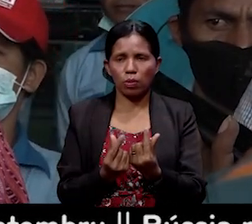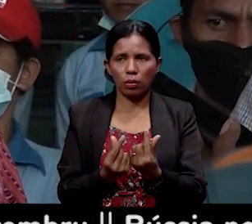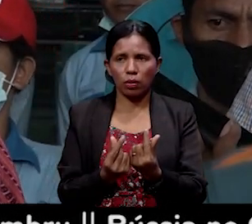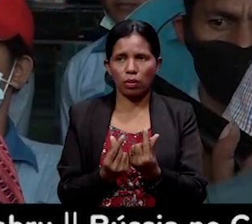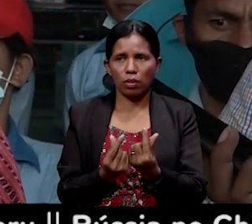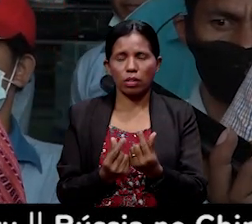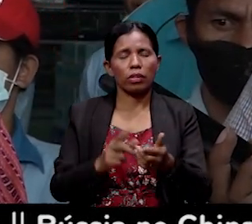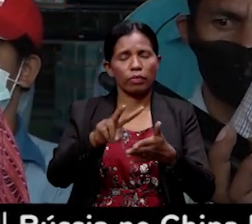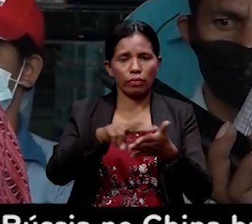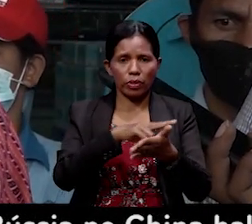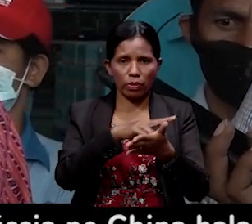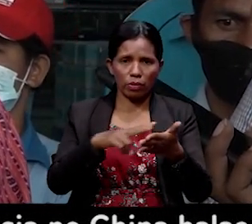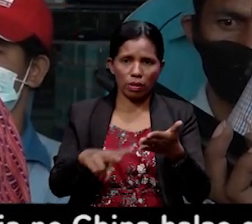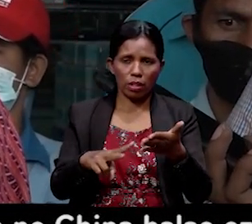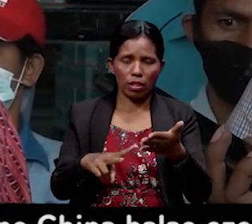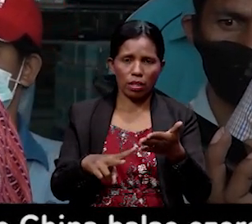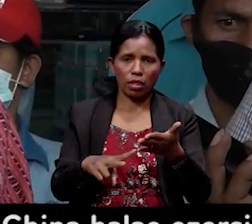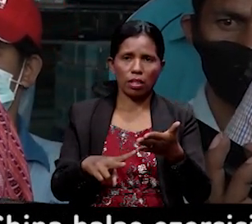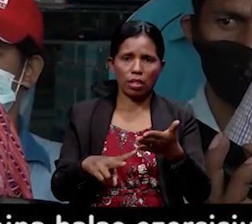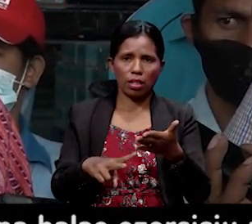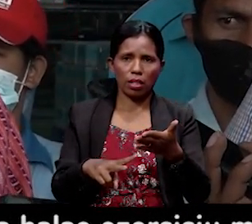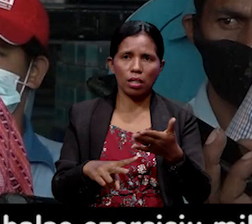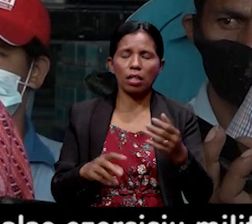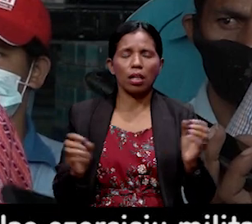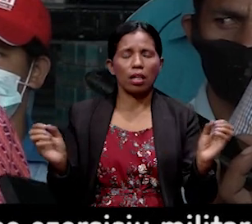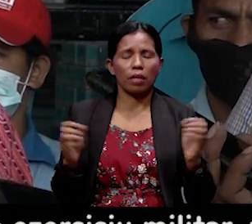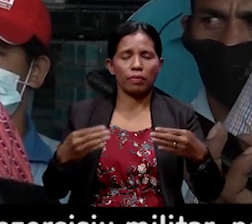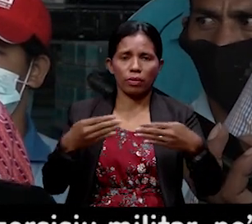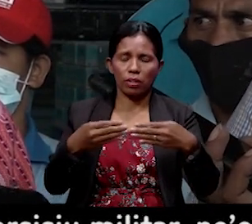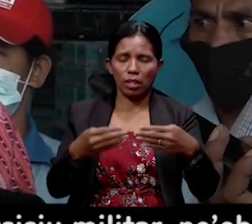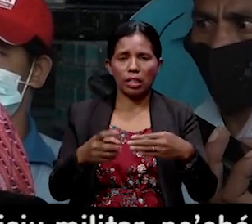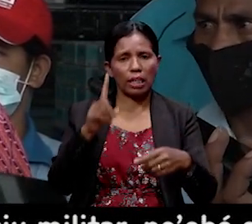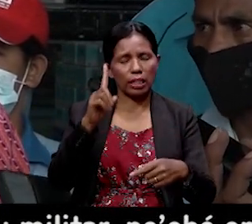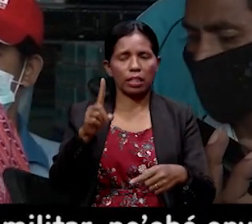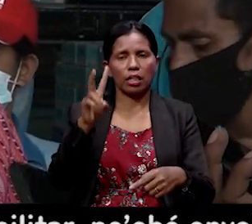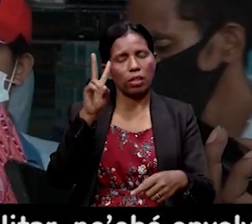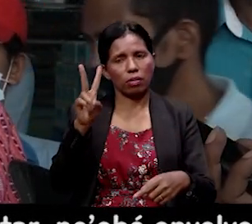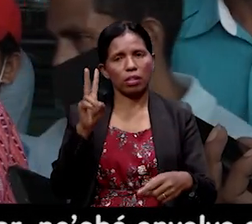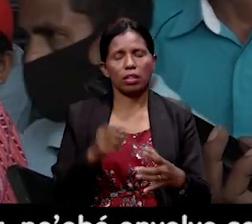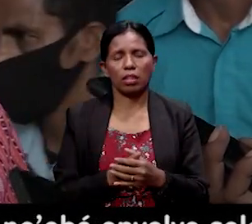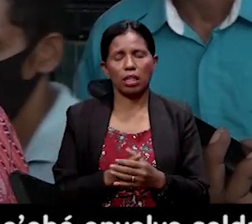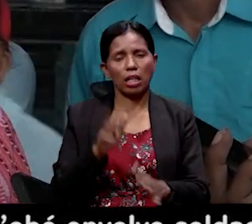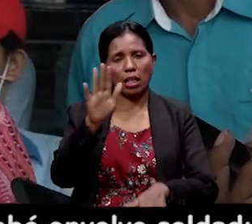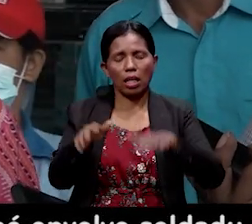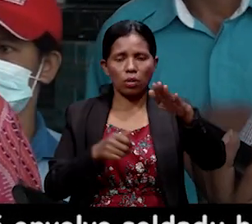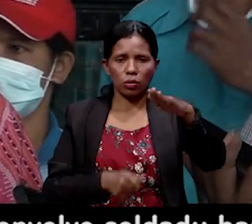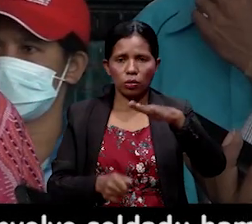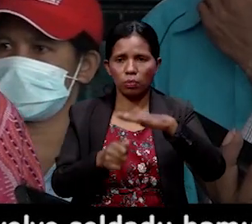viola frontera, beve. Dali da dalla rua allo illegalizza sera bando